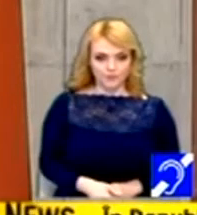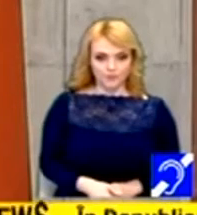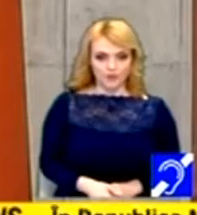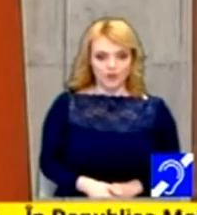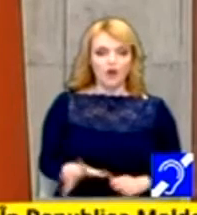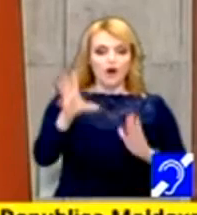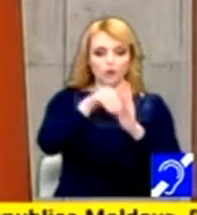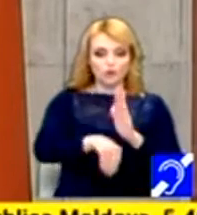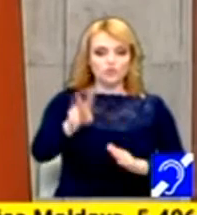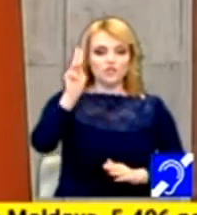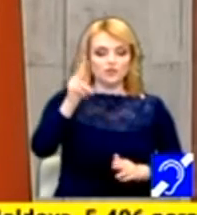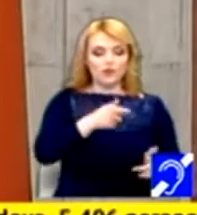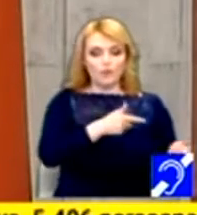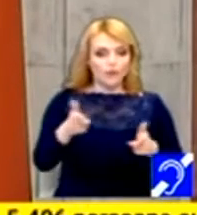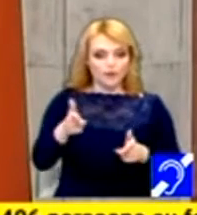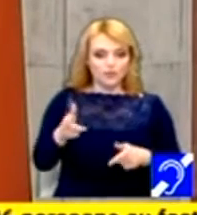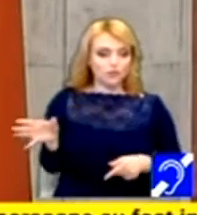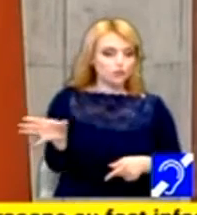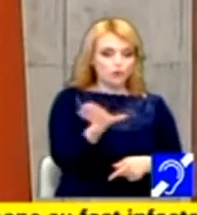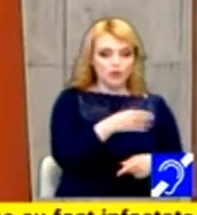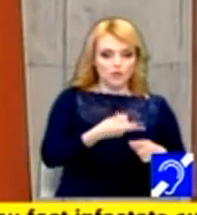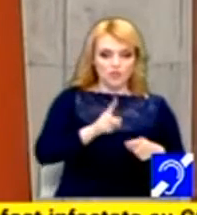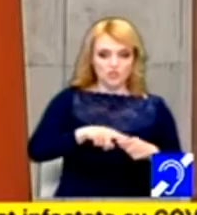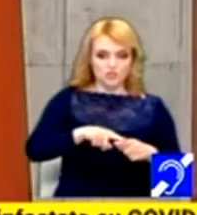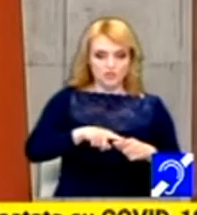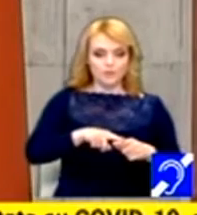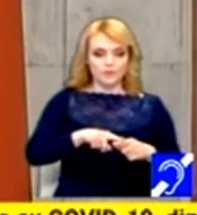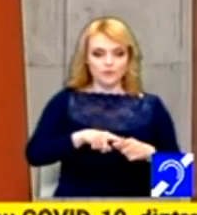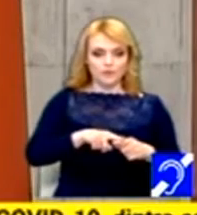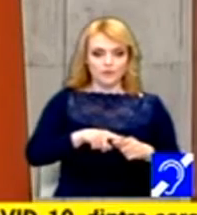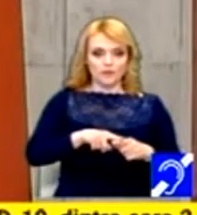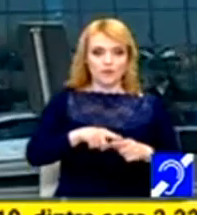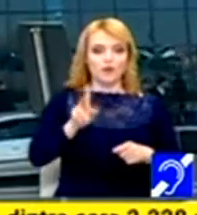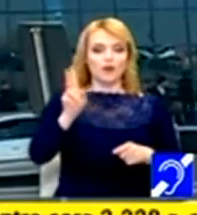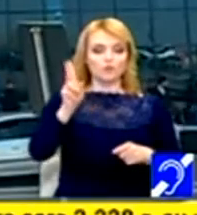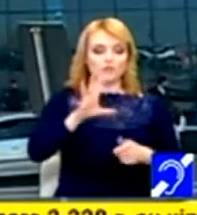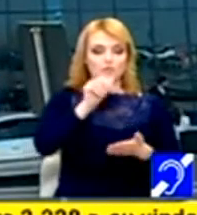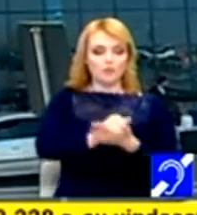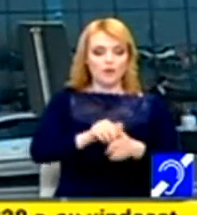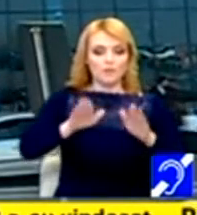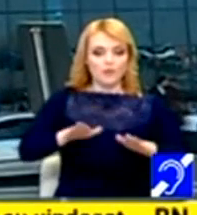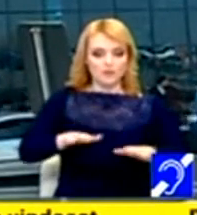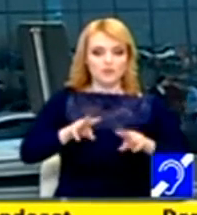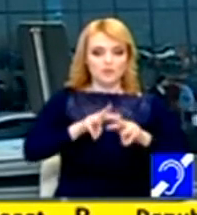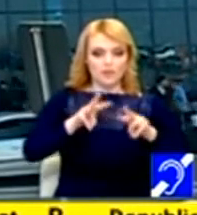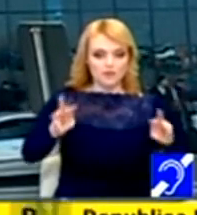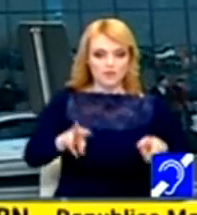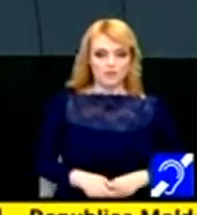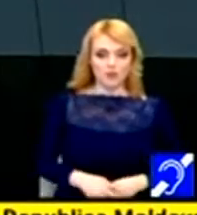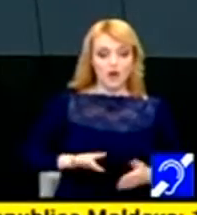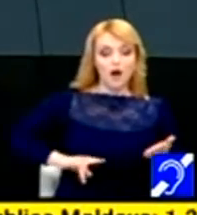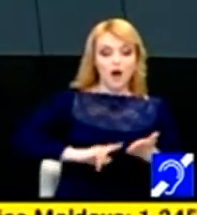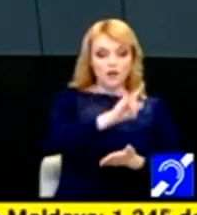dar inclusiv cei care au pregătit toată legislația, fiind în funcție de miniștri. Mai mult, potrivit președintelui,